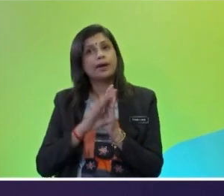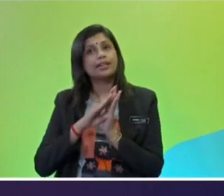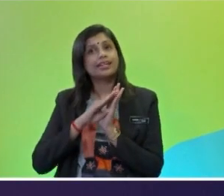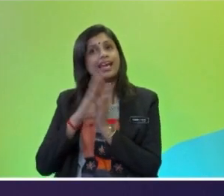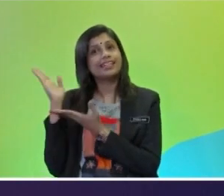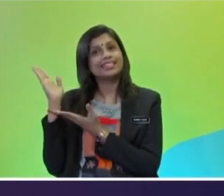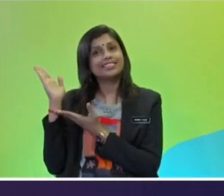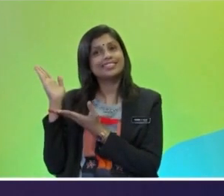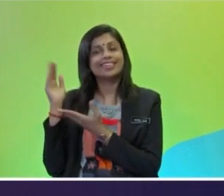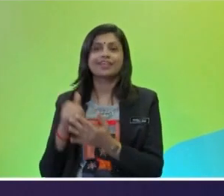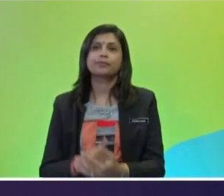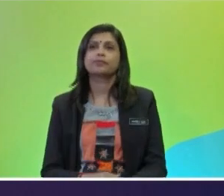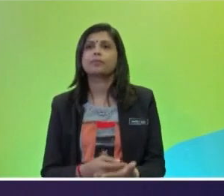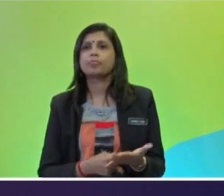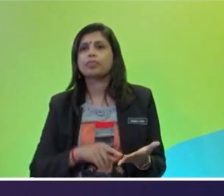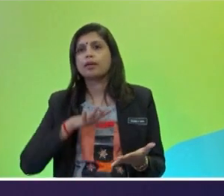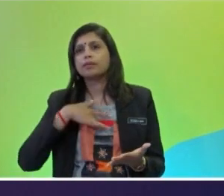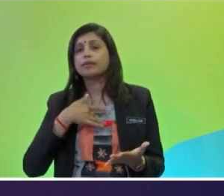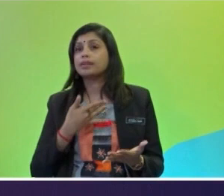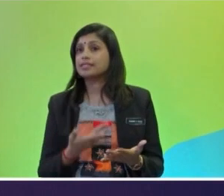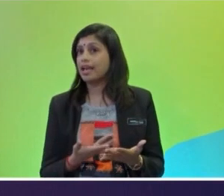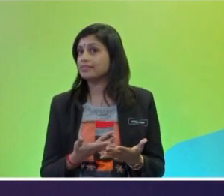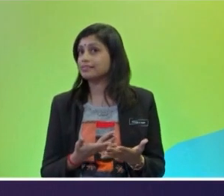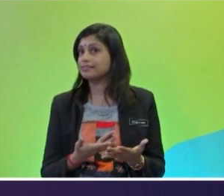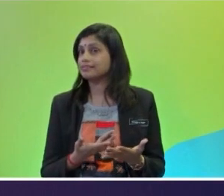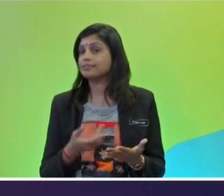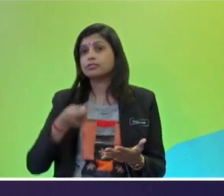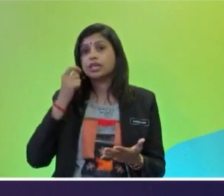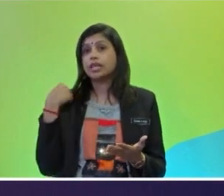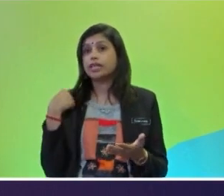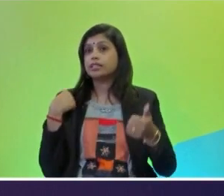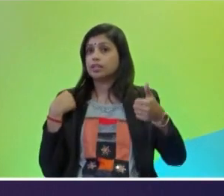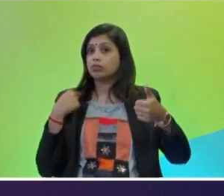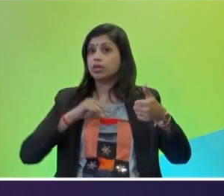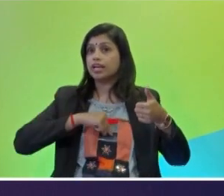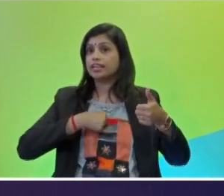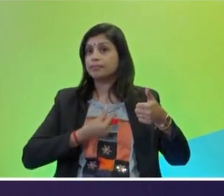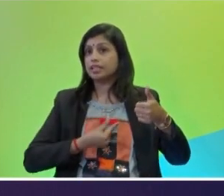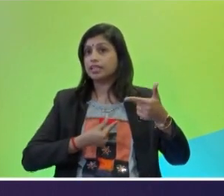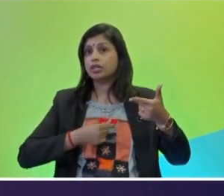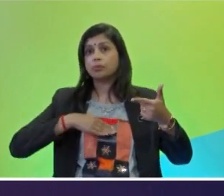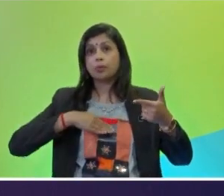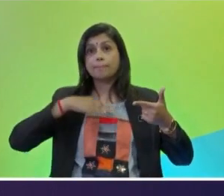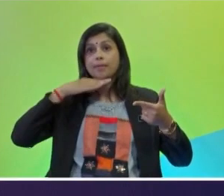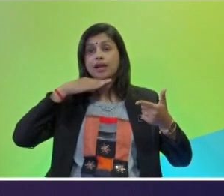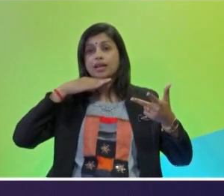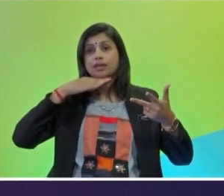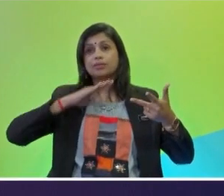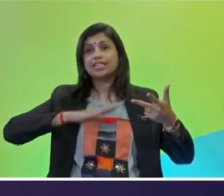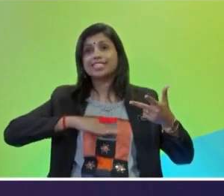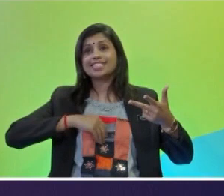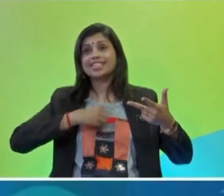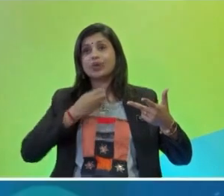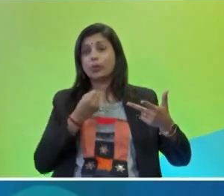Apakah perasaan mereka? Tadi kita dah lihat tiga perasaan. Okey, apa perasaan yang sesuai untuk gambar di sini?